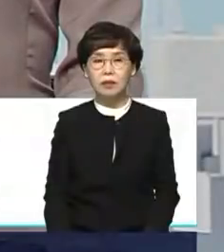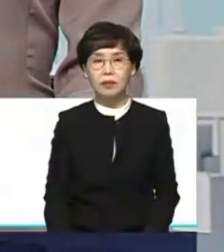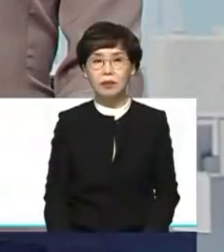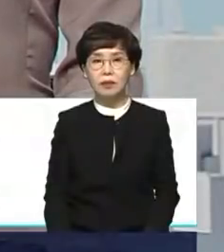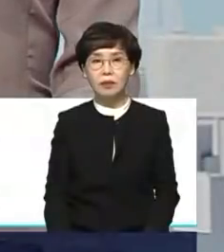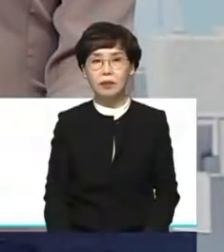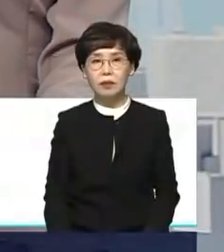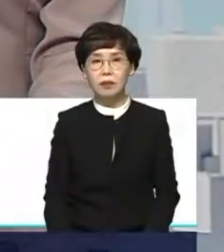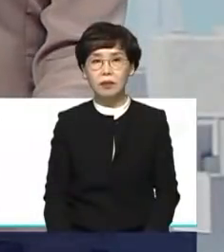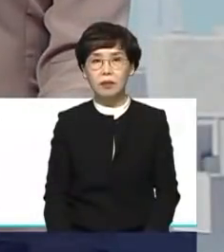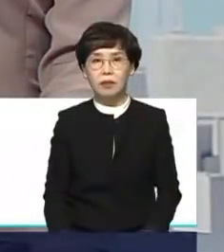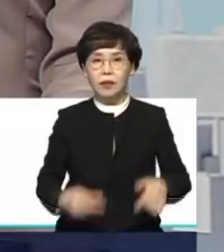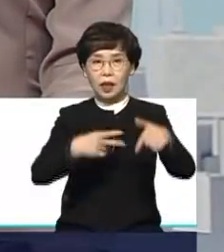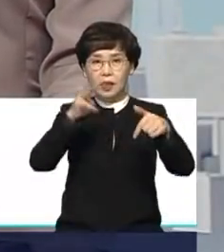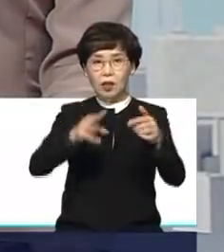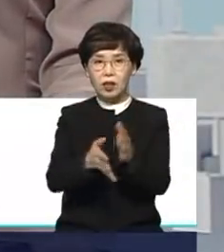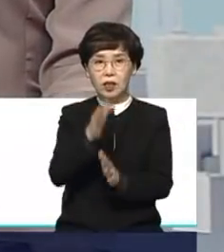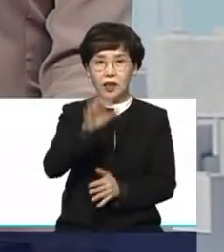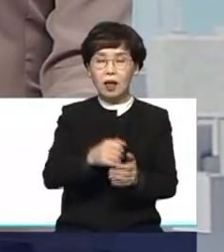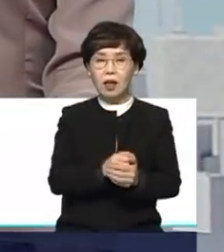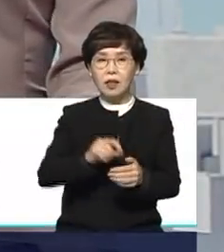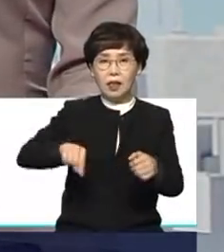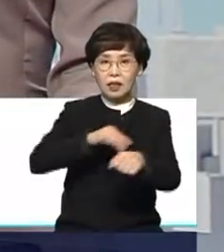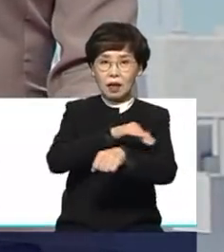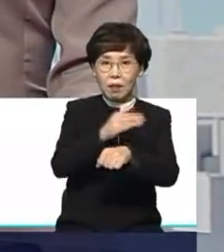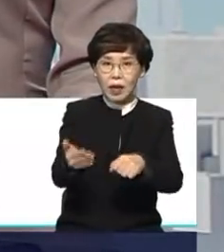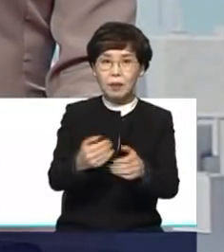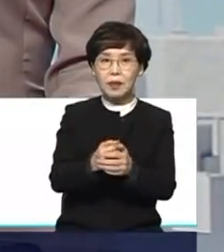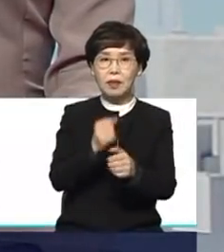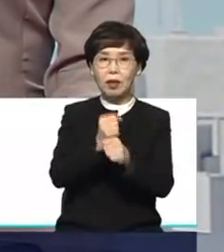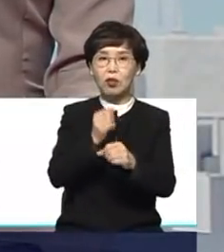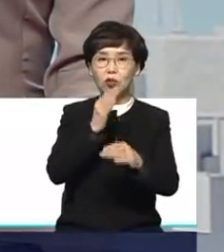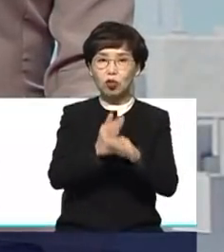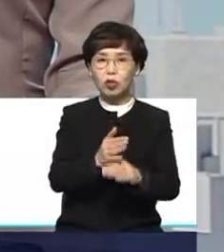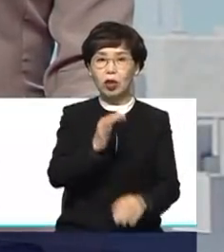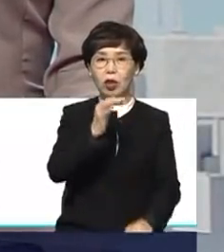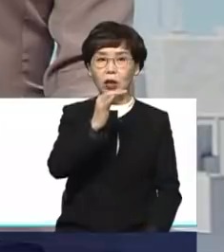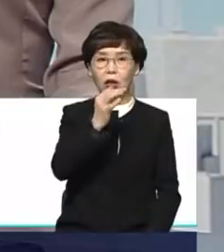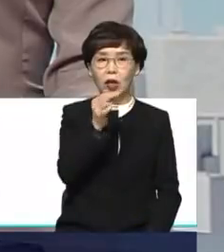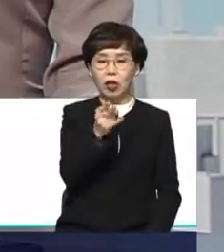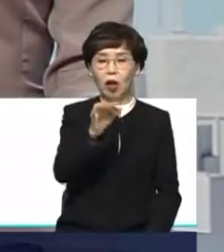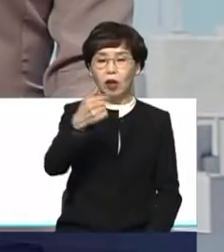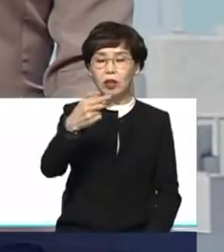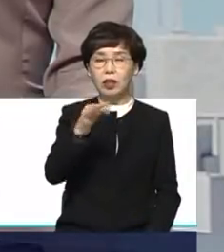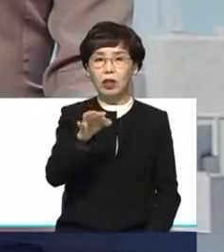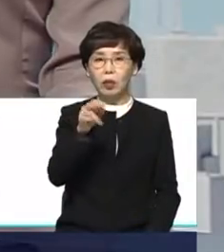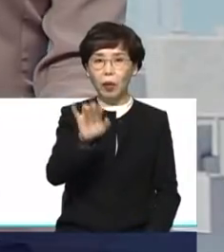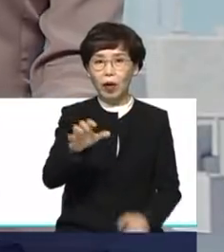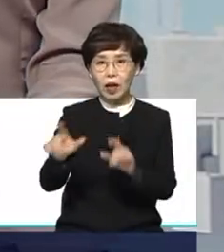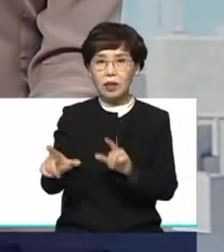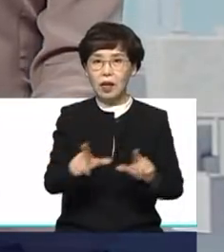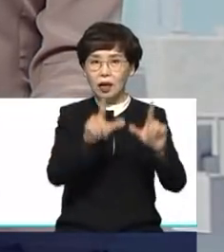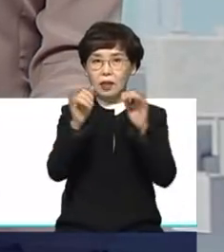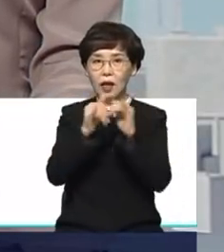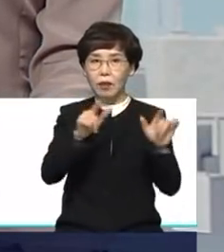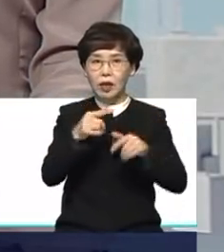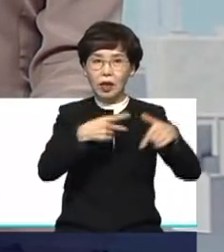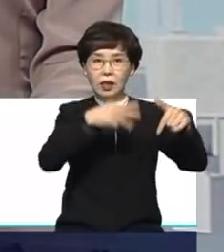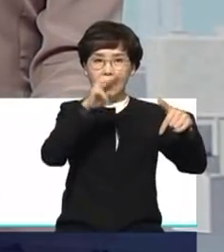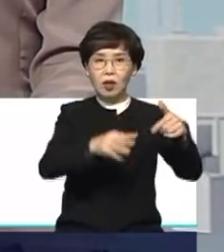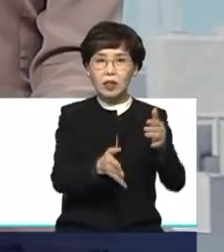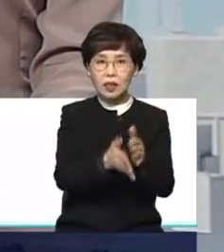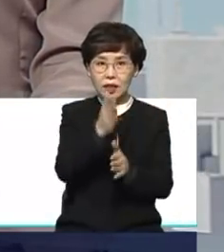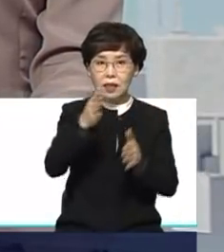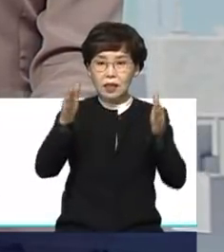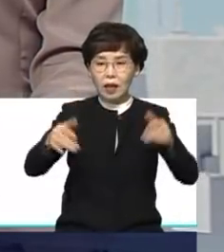수도권 소식입니다. 인천시가 자체 매립지 조성을 추진 중인 옹진군 영흥면의 지역 주민들과 인천시 사이에 협의